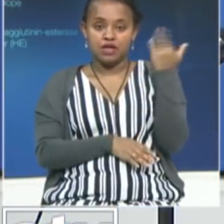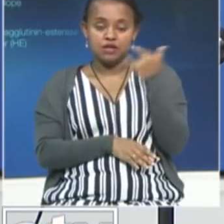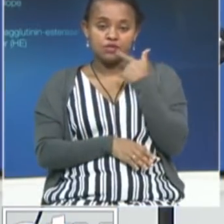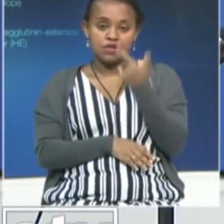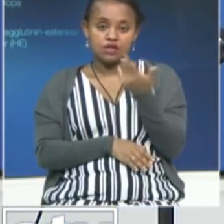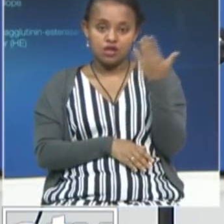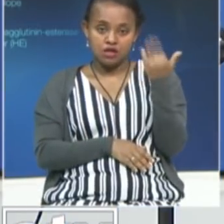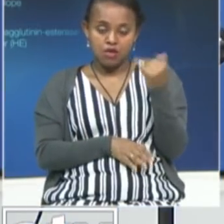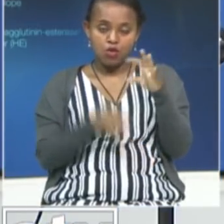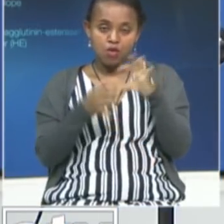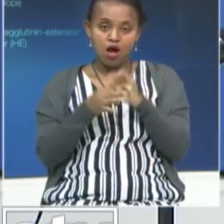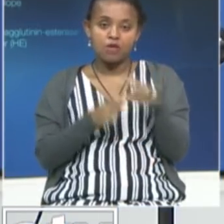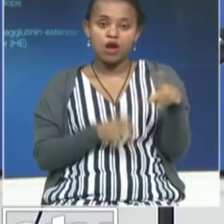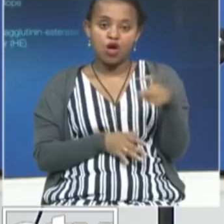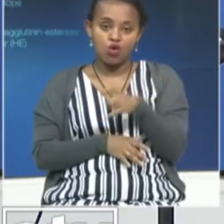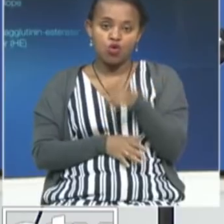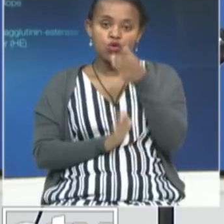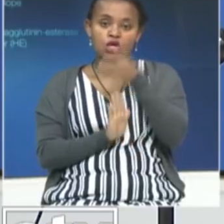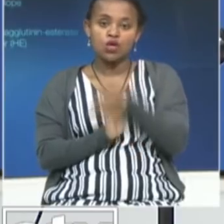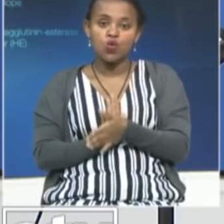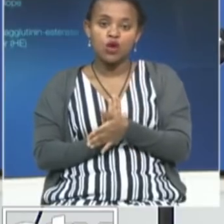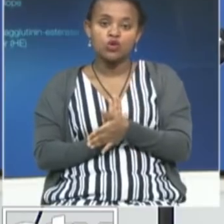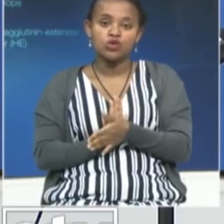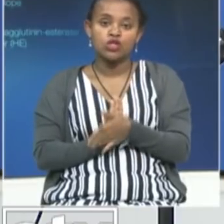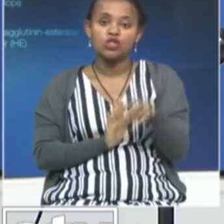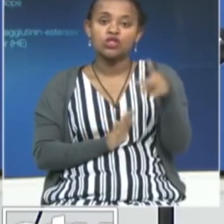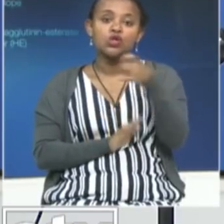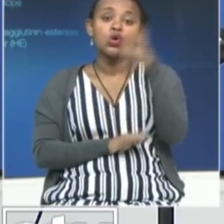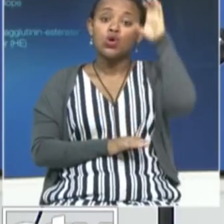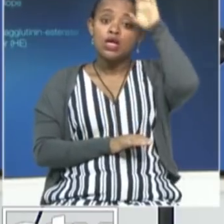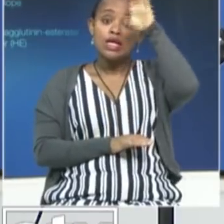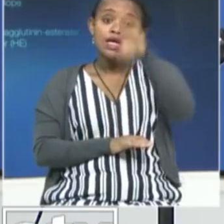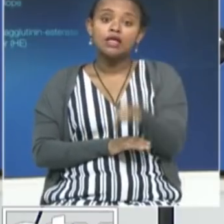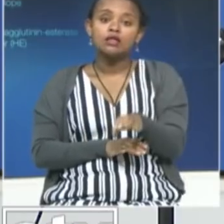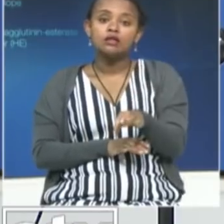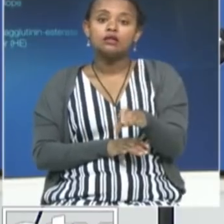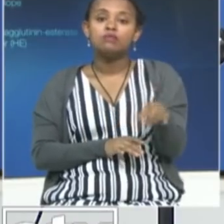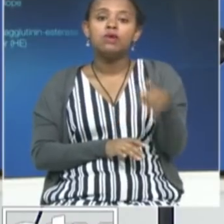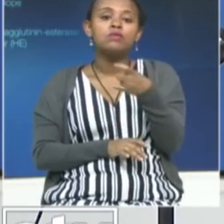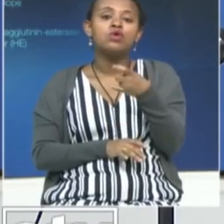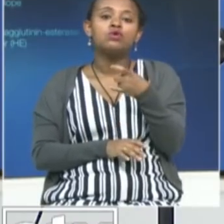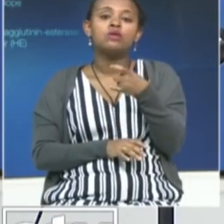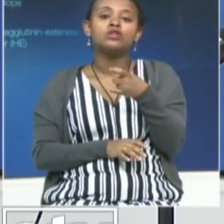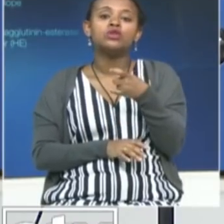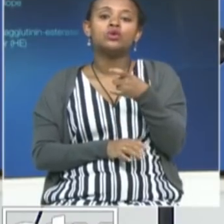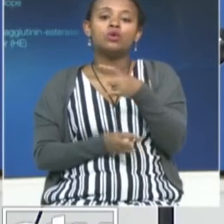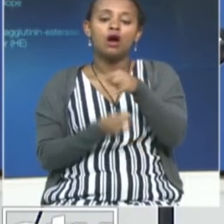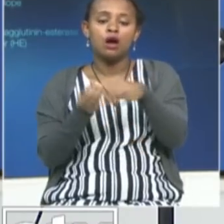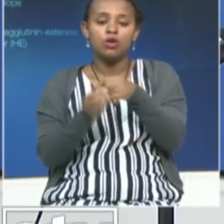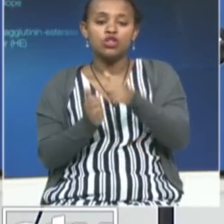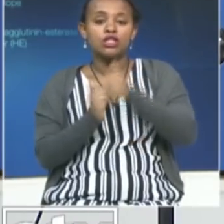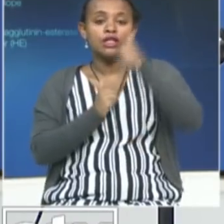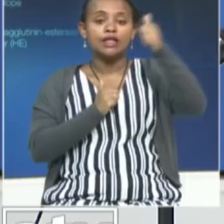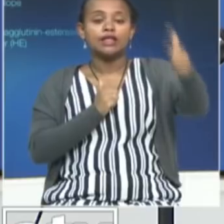የነገሩ ማህበራዊ የሆኑት ክንዋኔዎቻችን ሲሆኑ የግድ በሚሆኑባቸው አጋጣሚዎች ርቀትን ጠብቆ